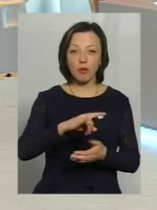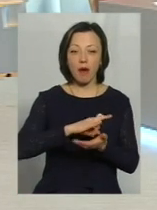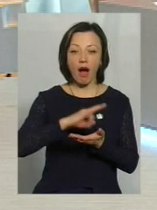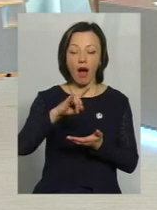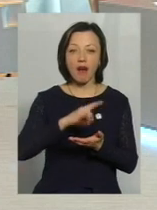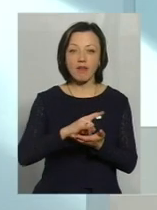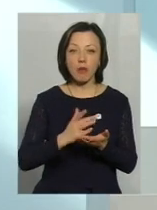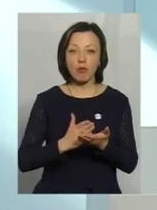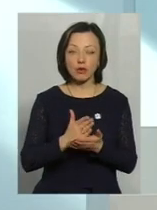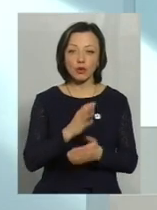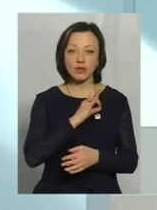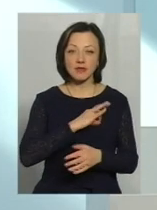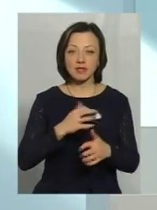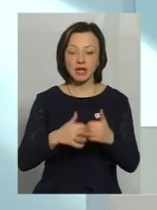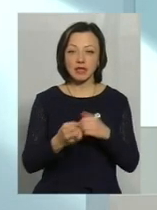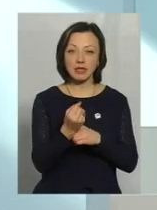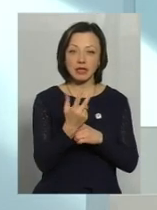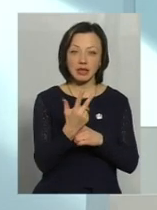авіапослугами користується в середньому